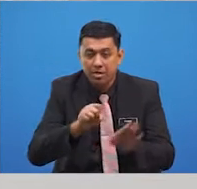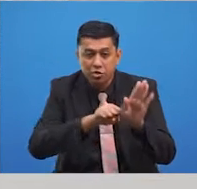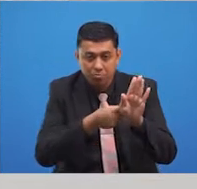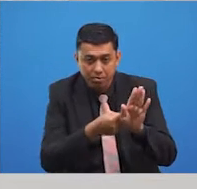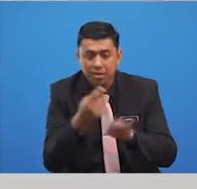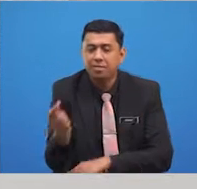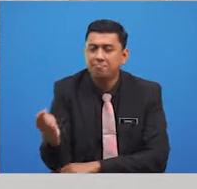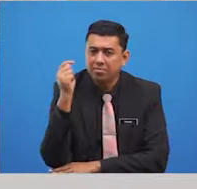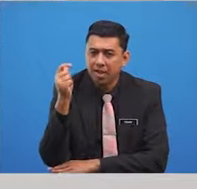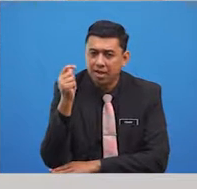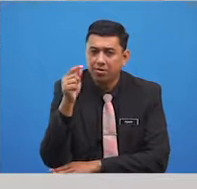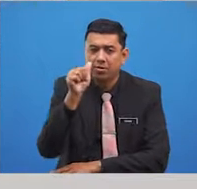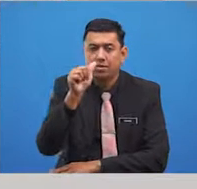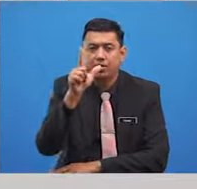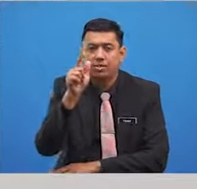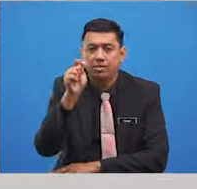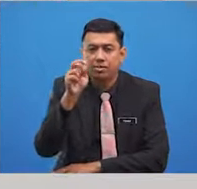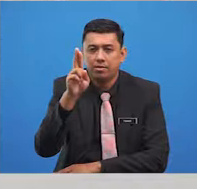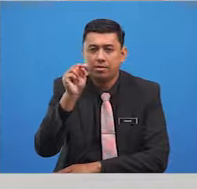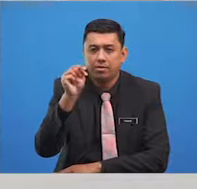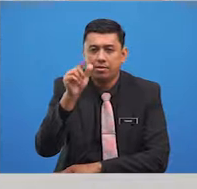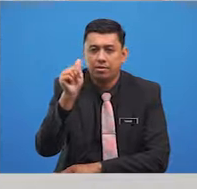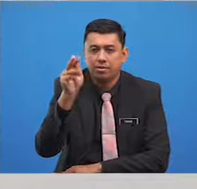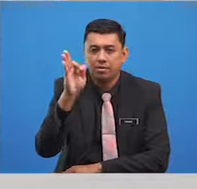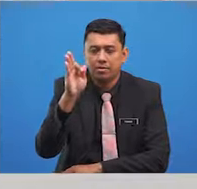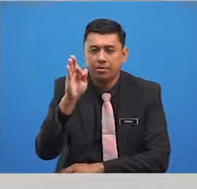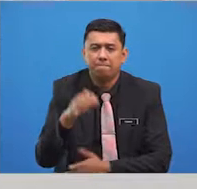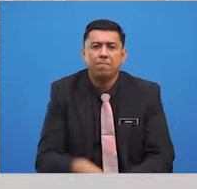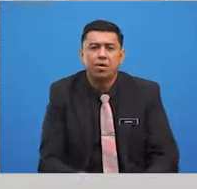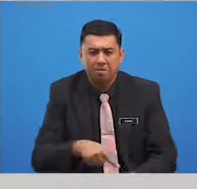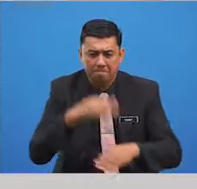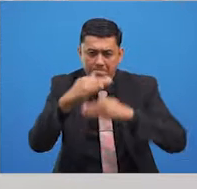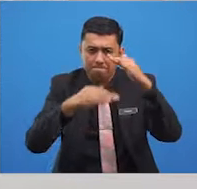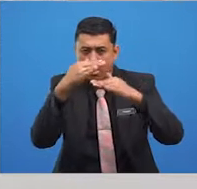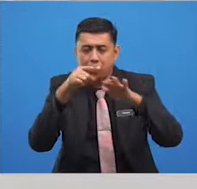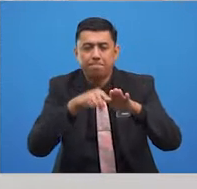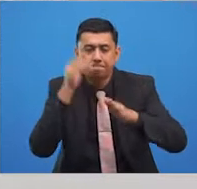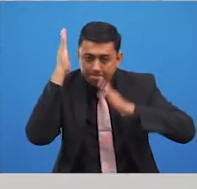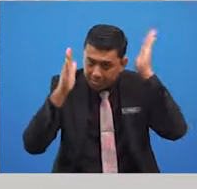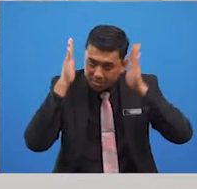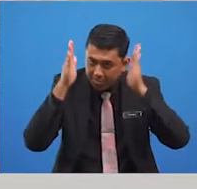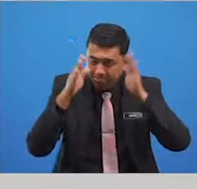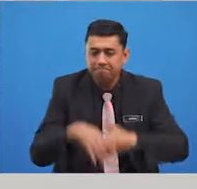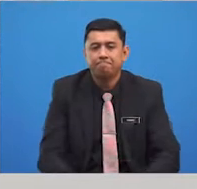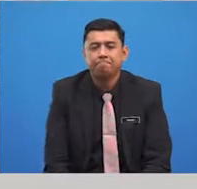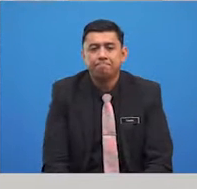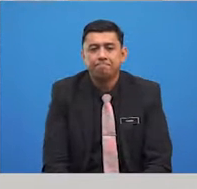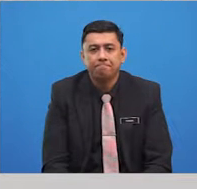apakah sumber tenaga alternatif yang berpotensi dibangunkan di